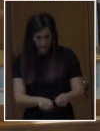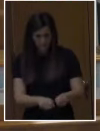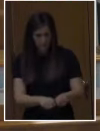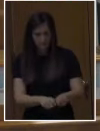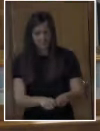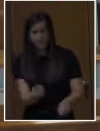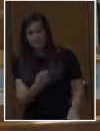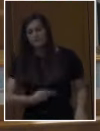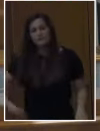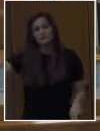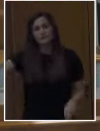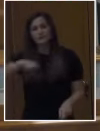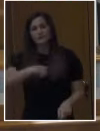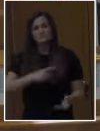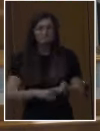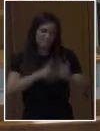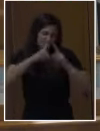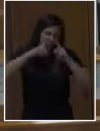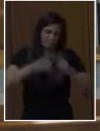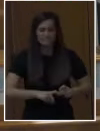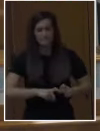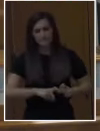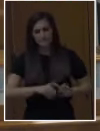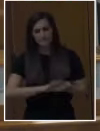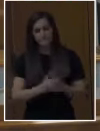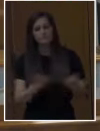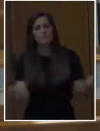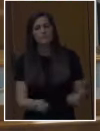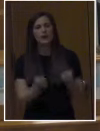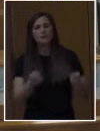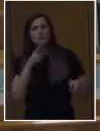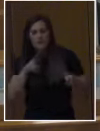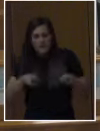Για μας είναι αναγκαιότητα. Οπότε είναι και μονόδρομος.